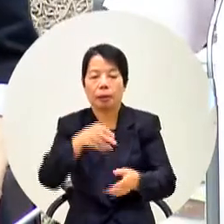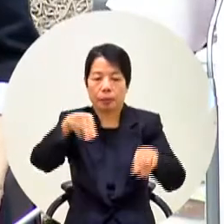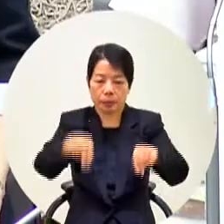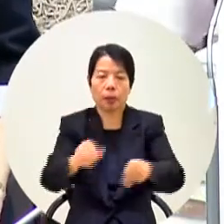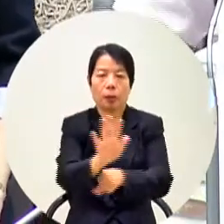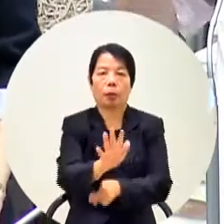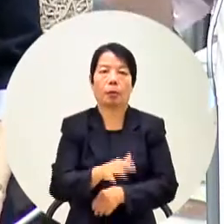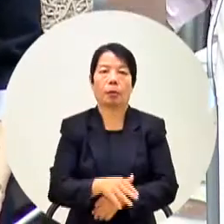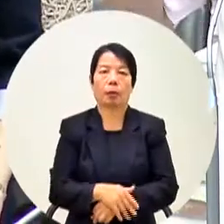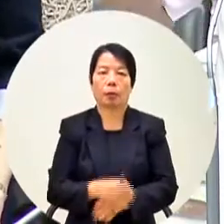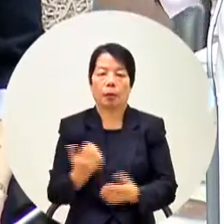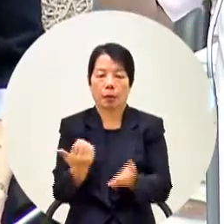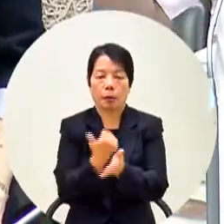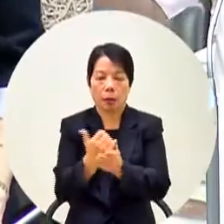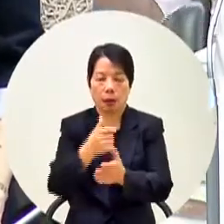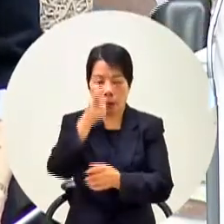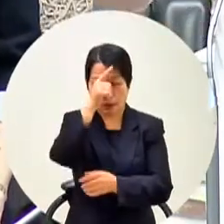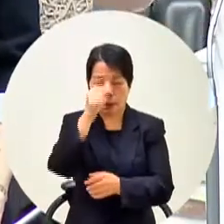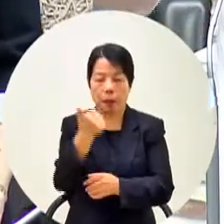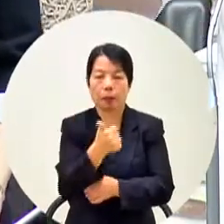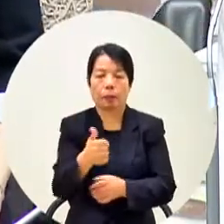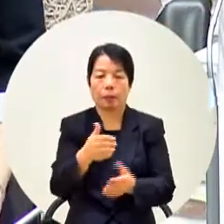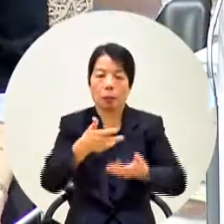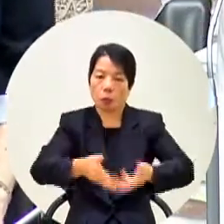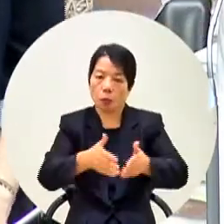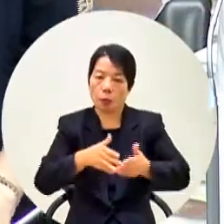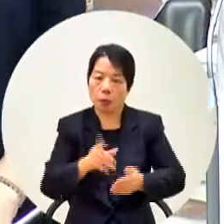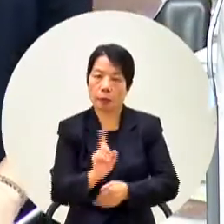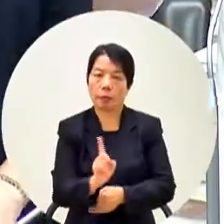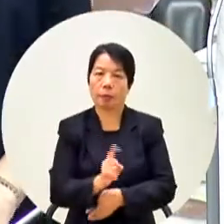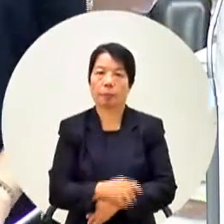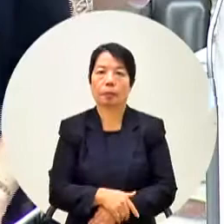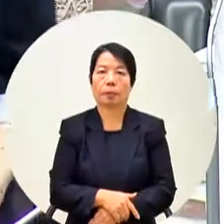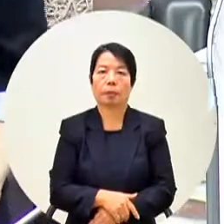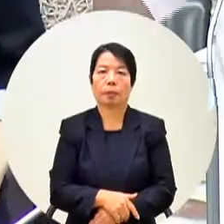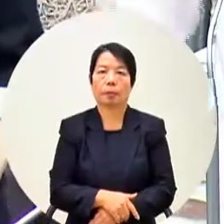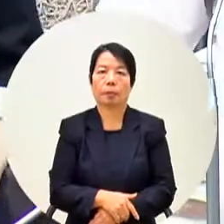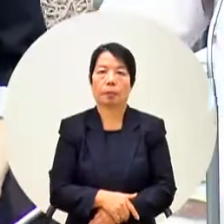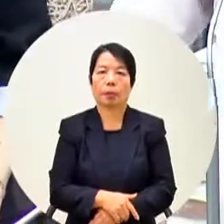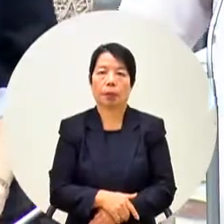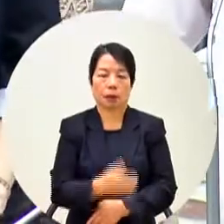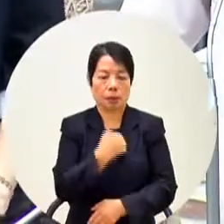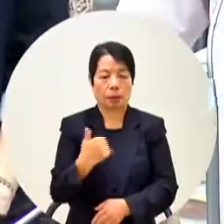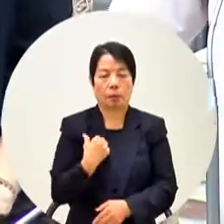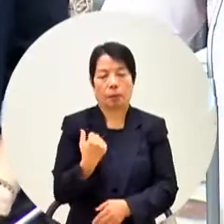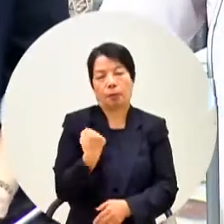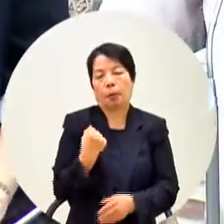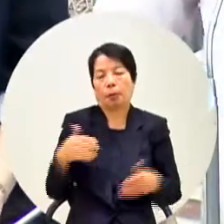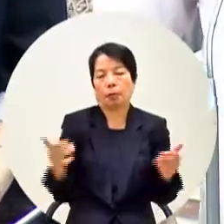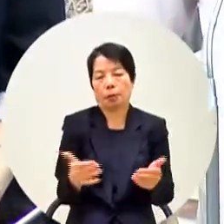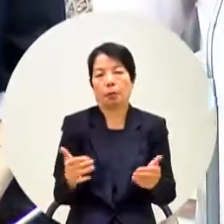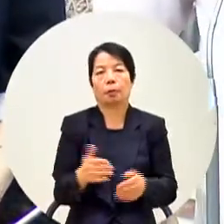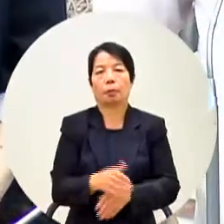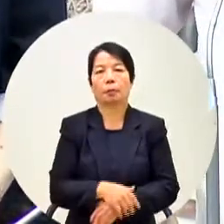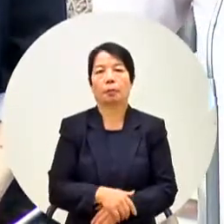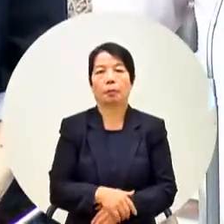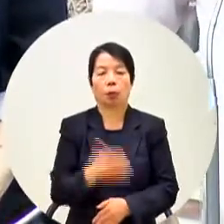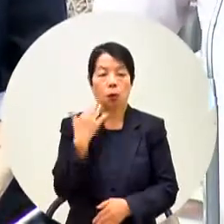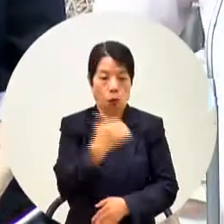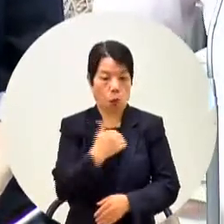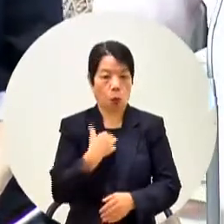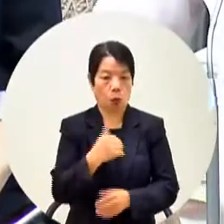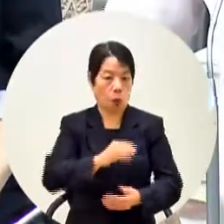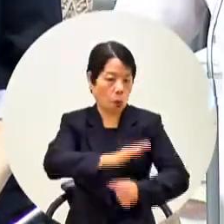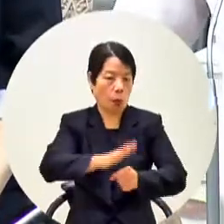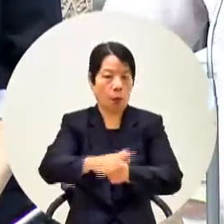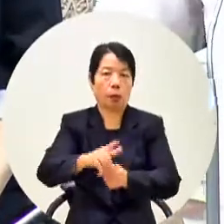刚黄议员所说的潮汐的问题， 重点。伫能力的问题，你若能力有够，一